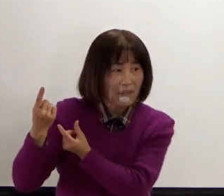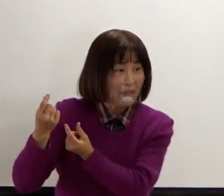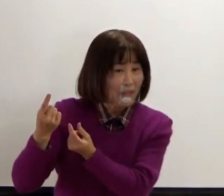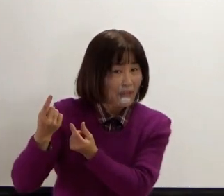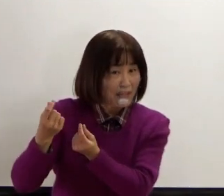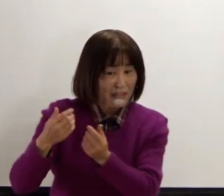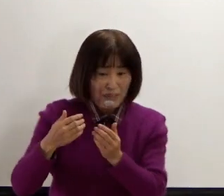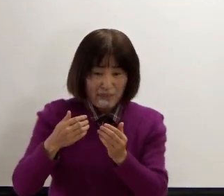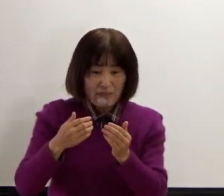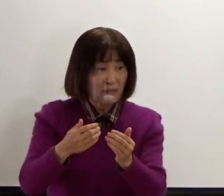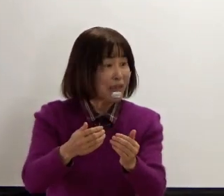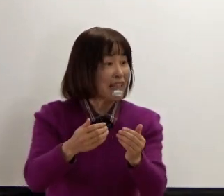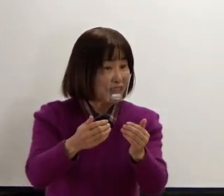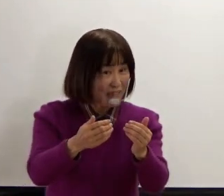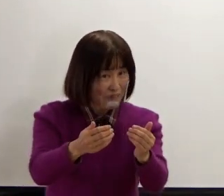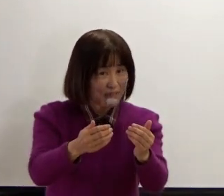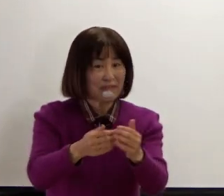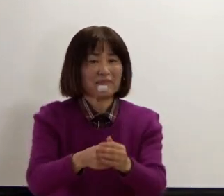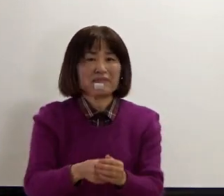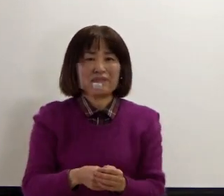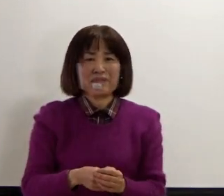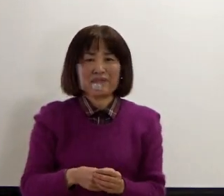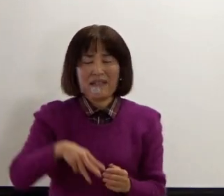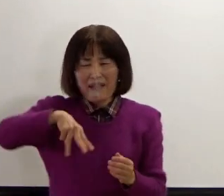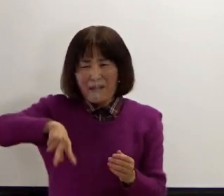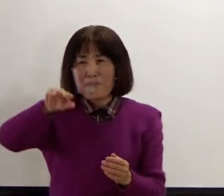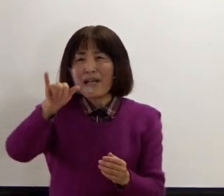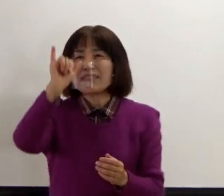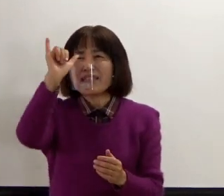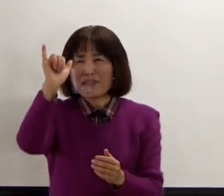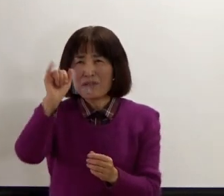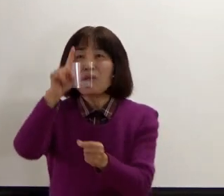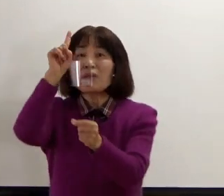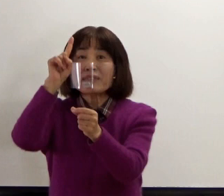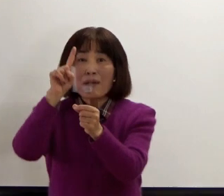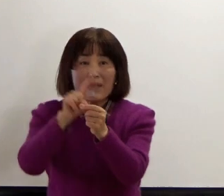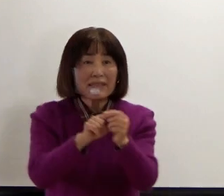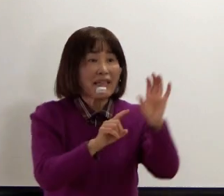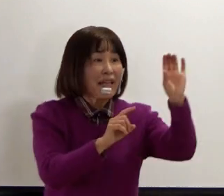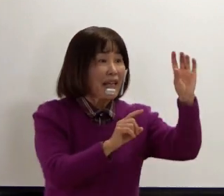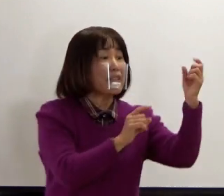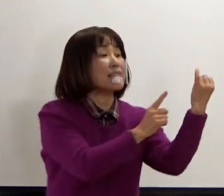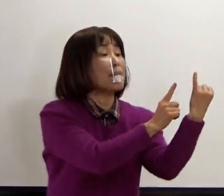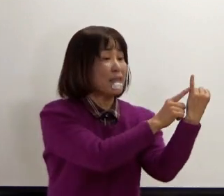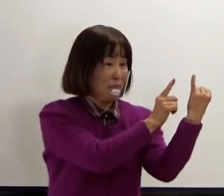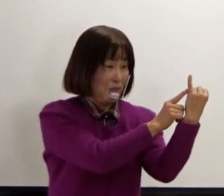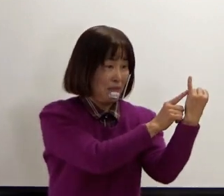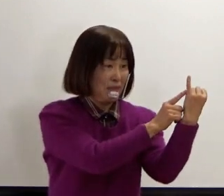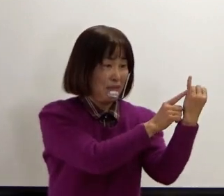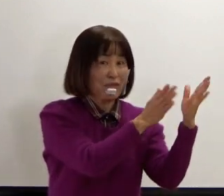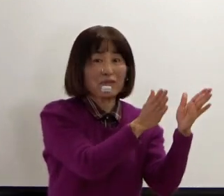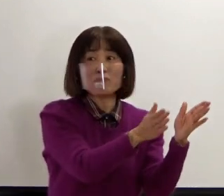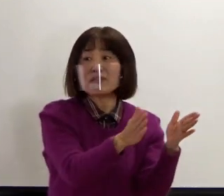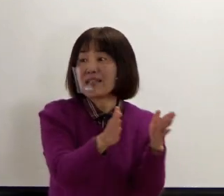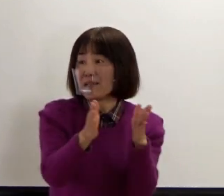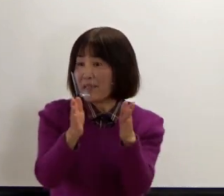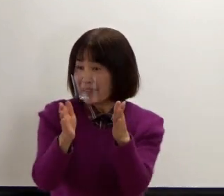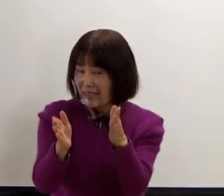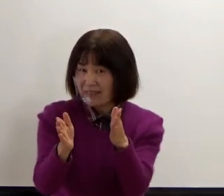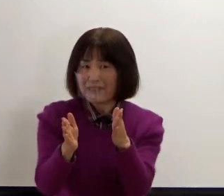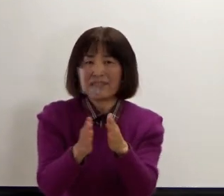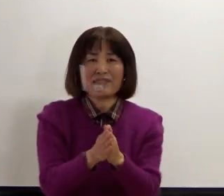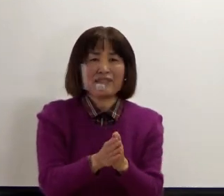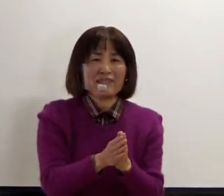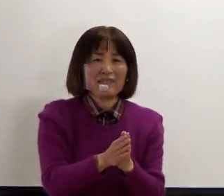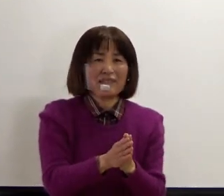自分の身に起こることを信じるために、その絶妙に6ヶ月前に、ザカリアにくじを当て